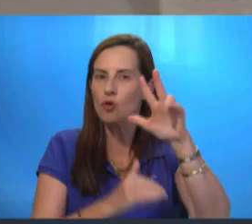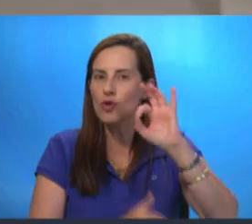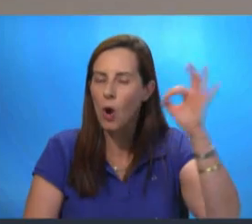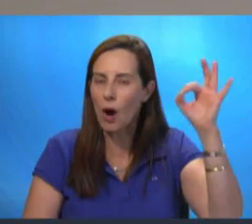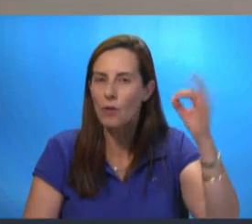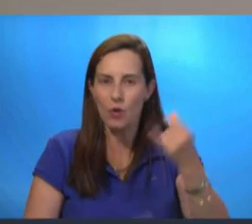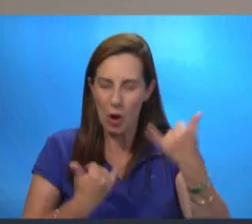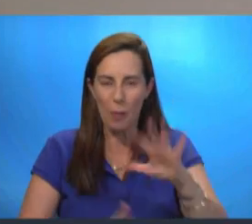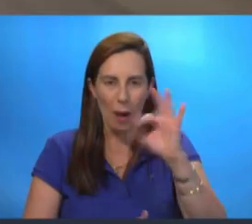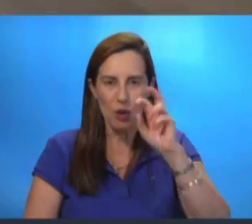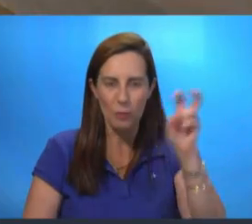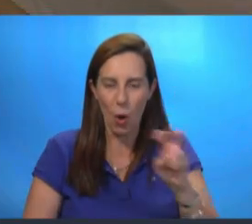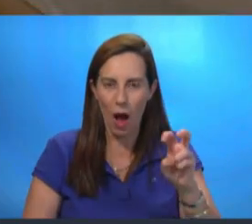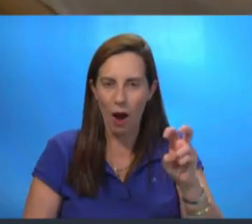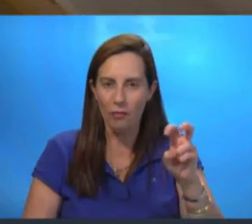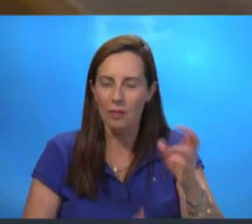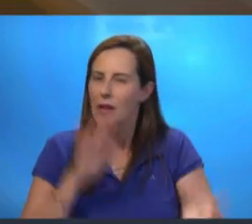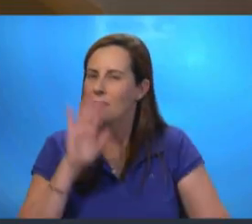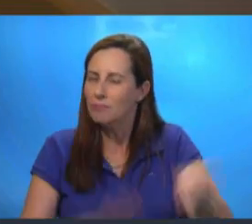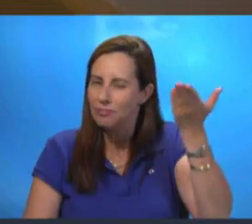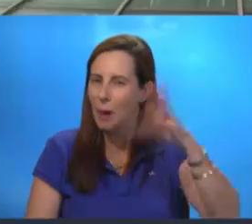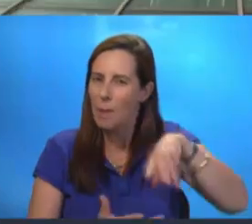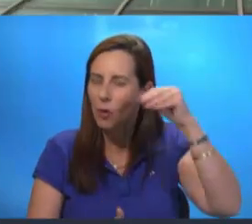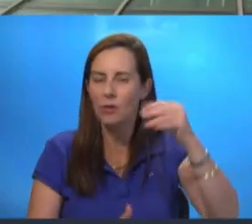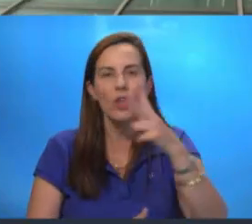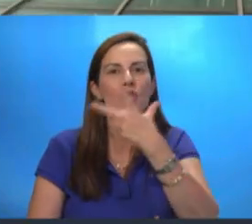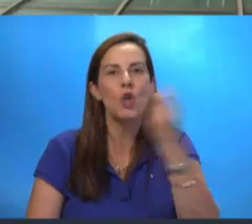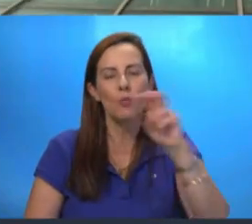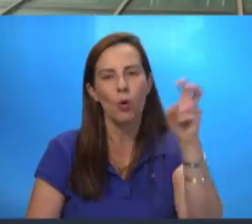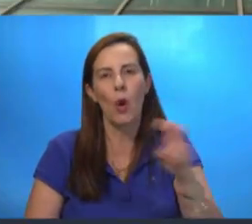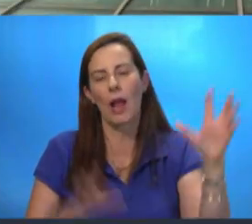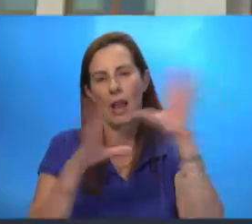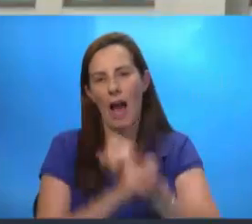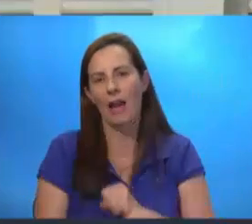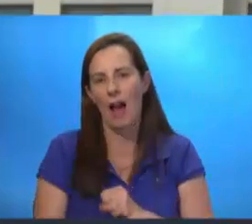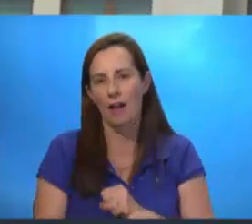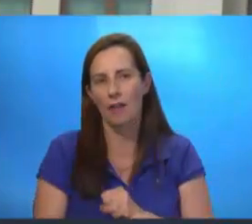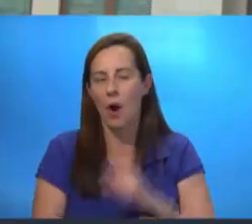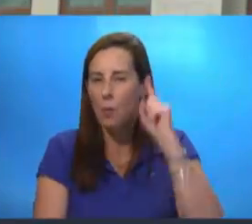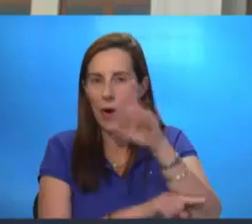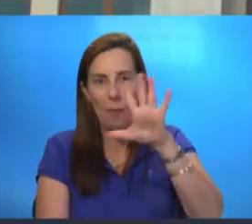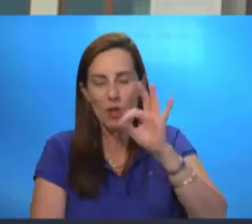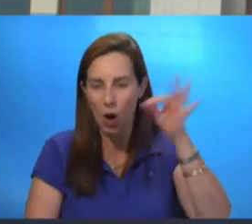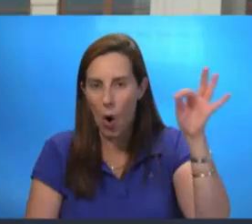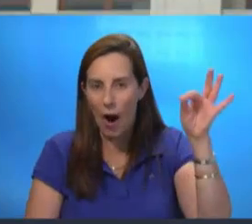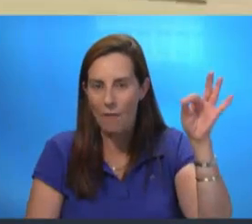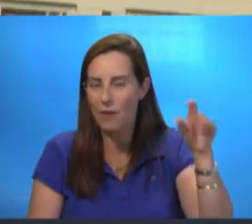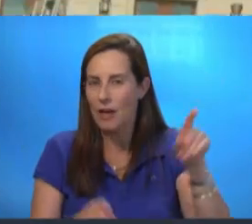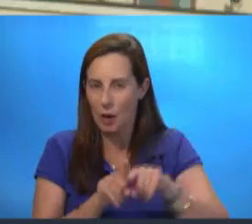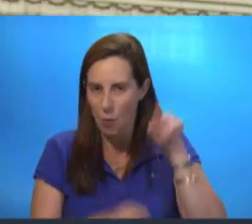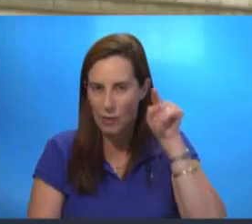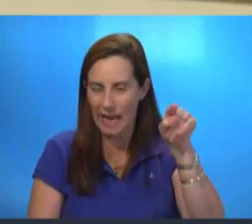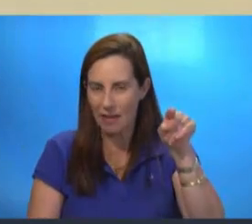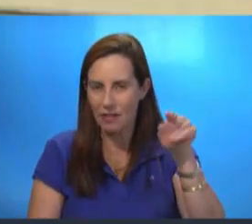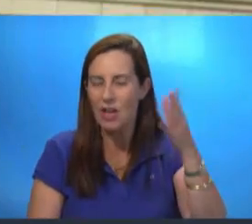היום $50, יעלה בזמן המונדיאל $300 ללילה. ובמלון חמישה כוכבים כמו ה-Four Seasons,